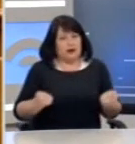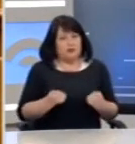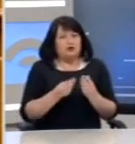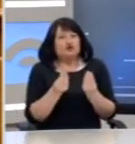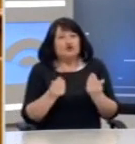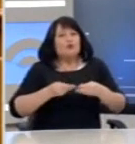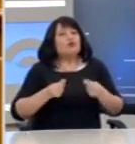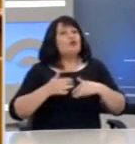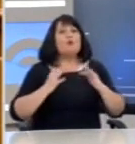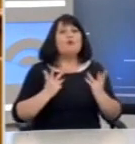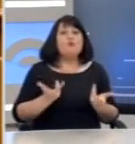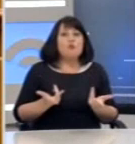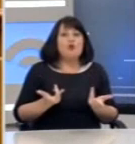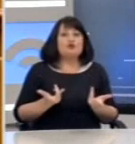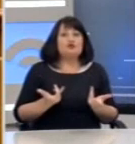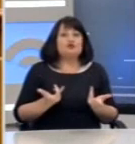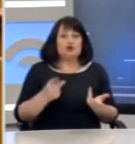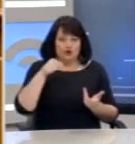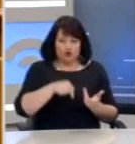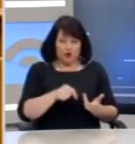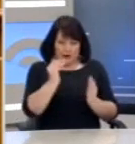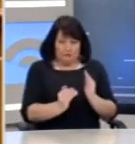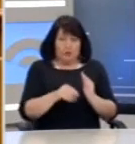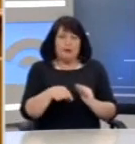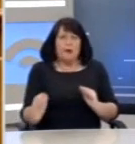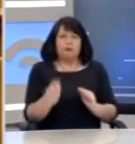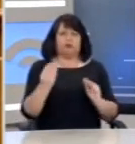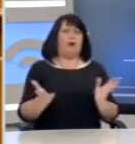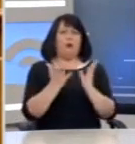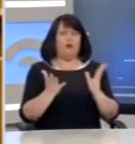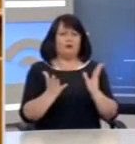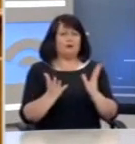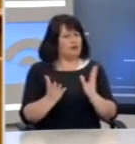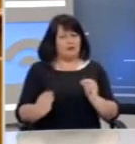τρόπο που δεν δημιουργεί πρόβλημα στη δημοσιονομική σταθερότητα, ενώ